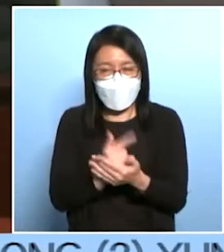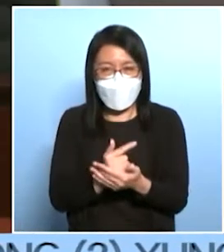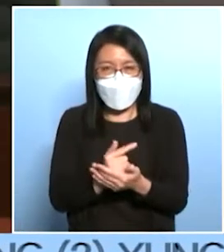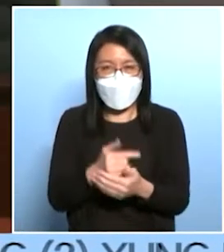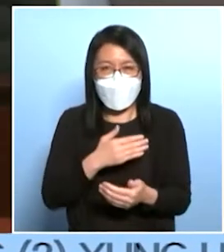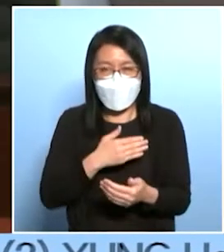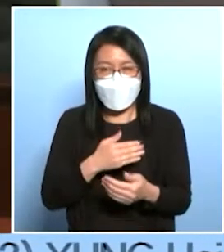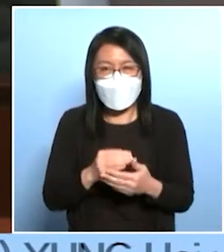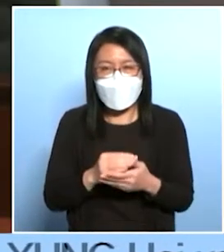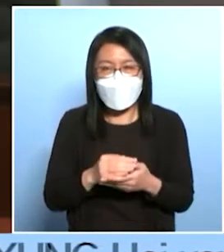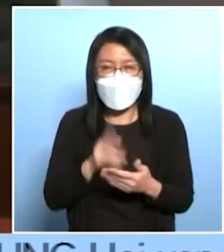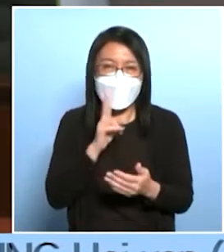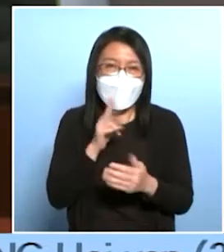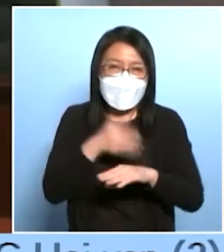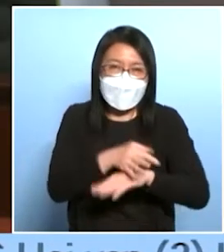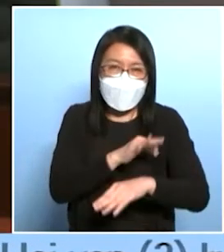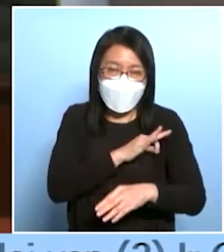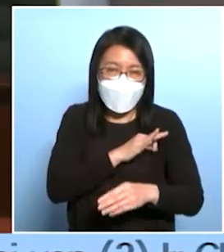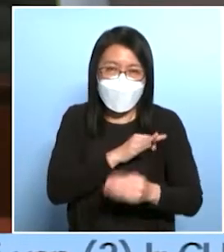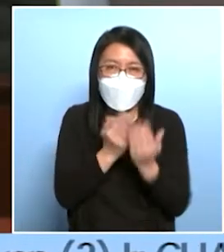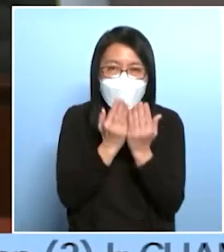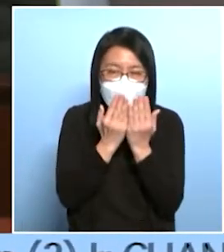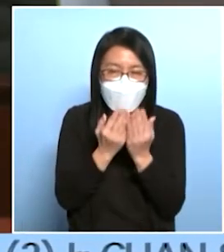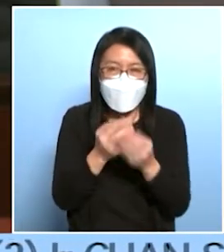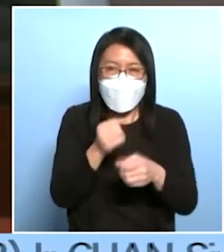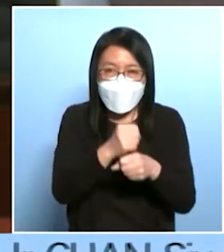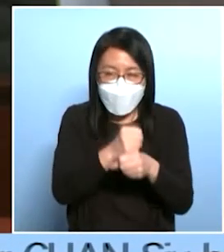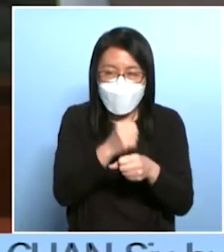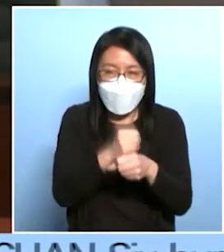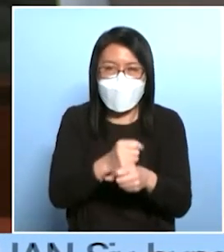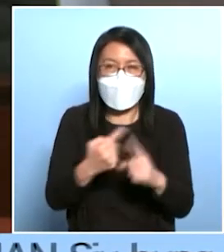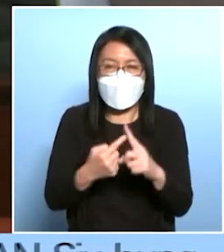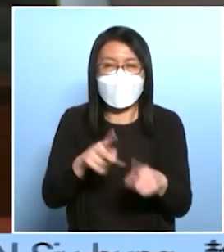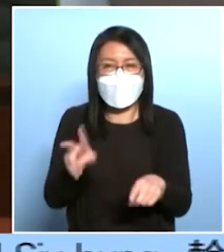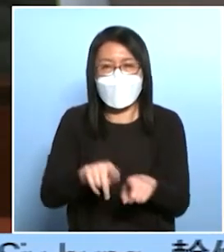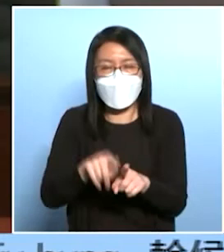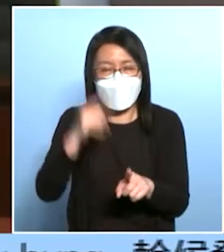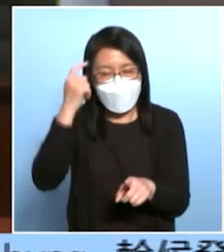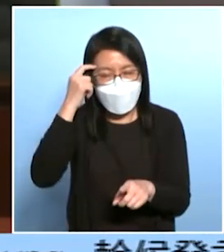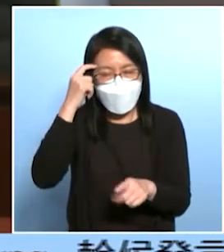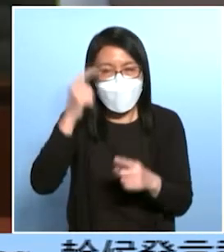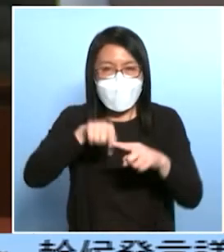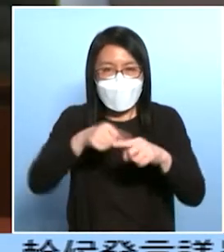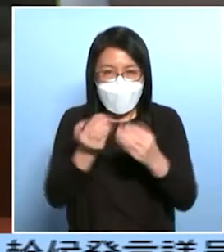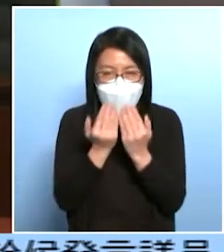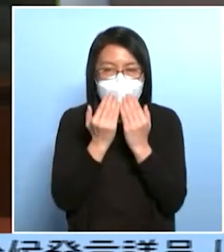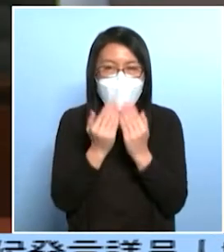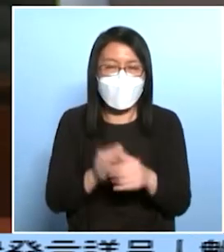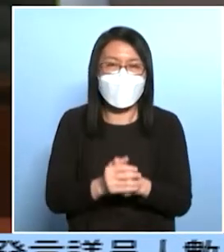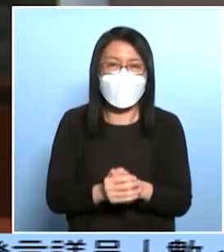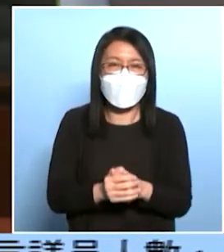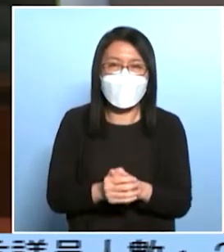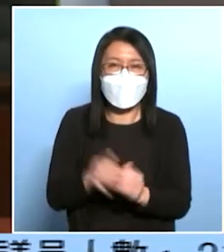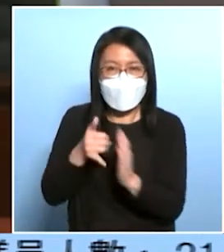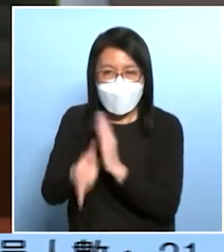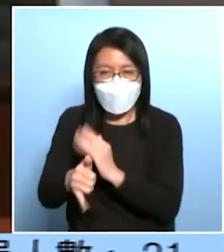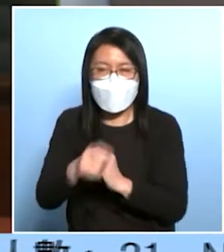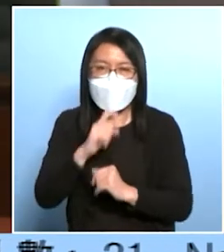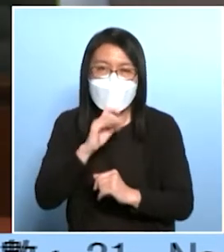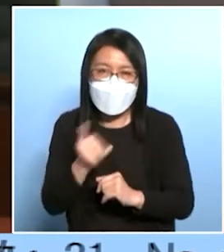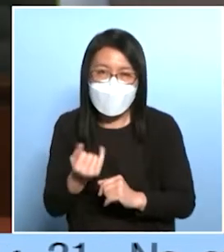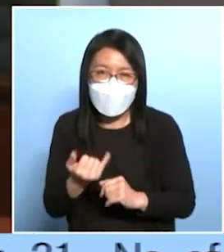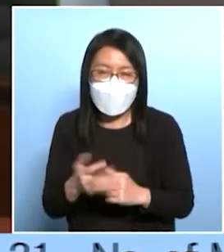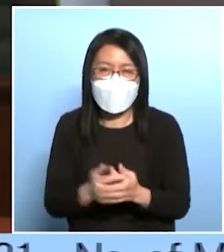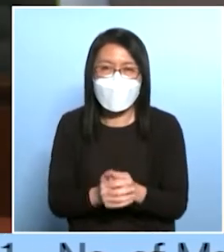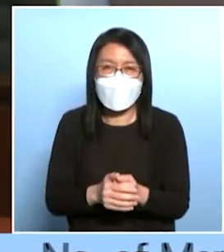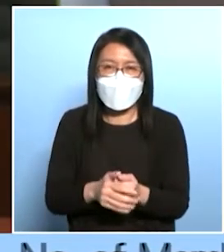經走入去社會的成年人來說，我們當然是知道大學是否入到大學與否絕對不